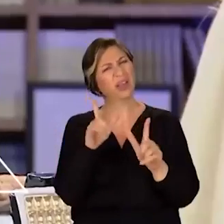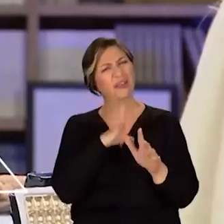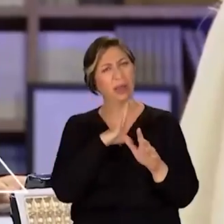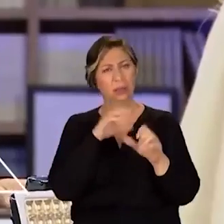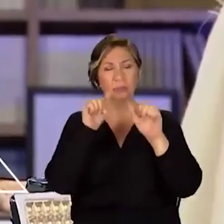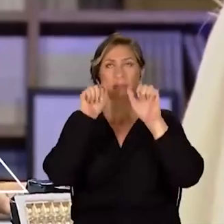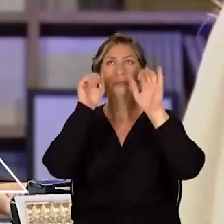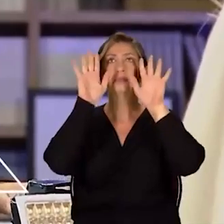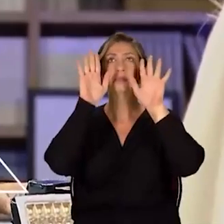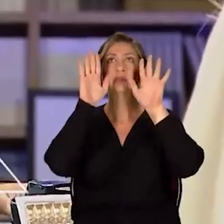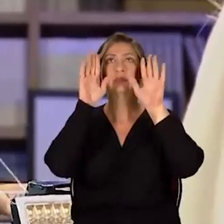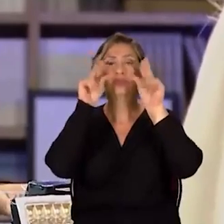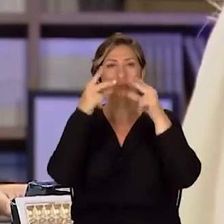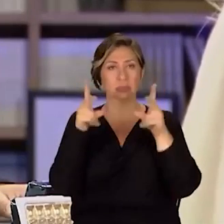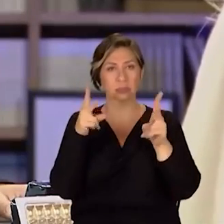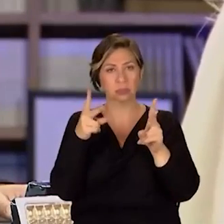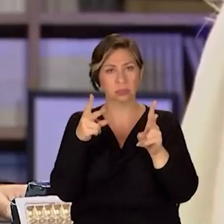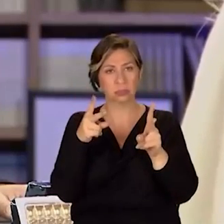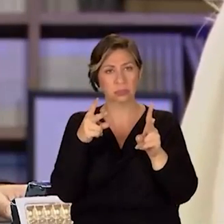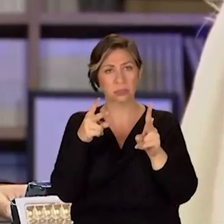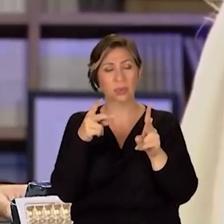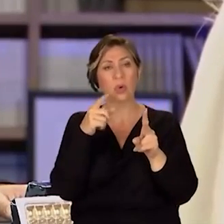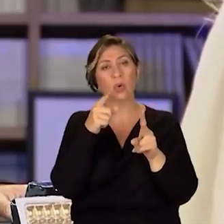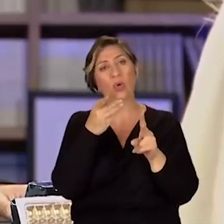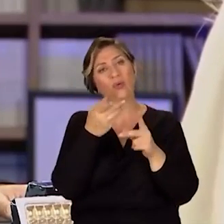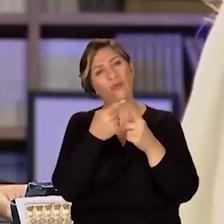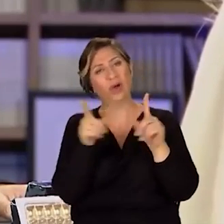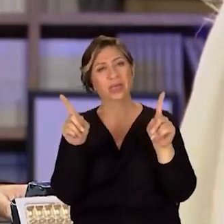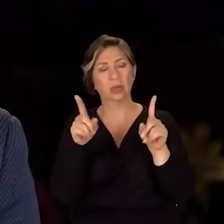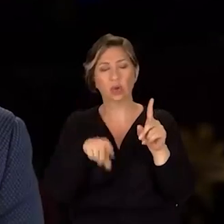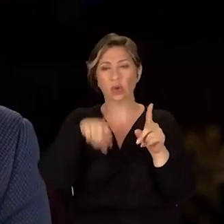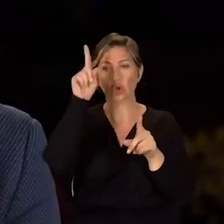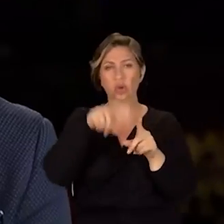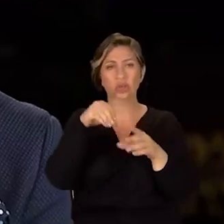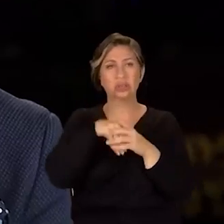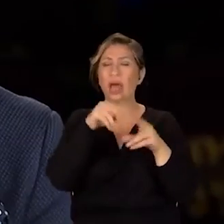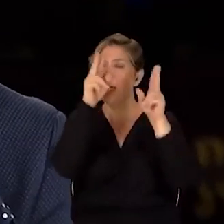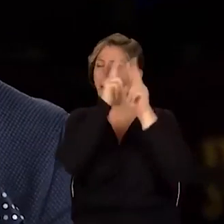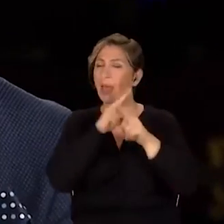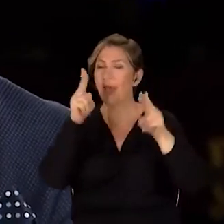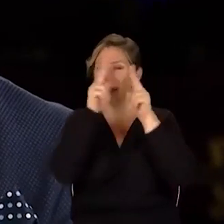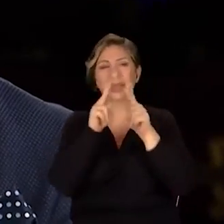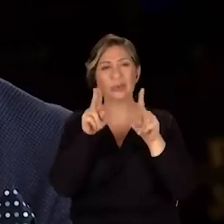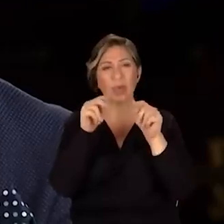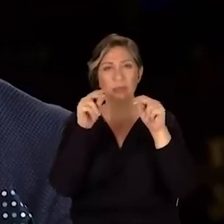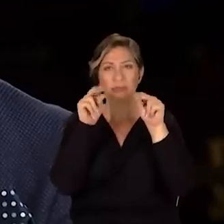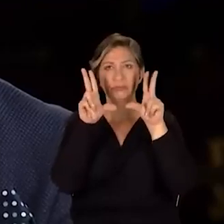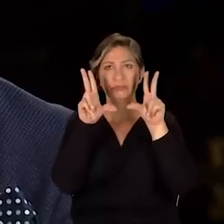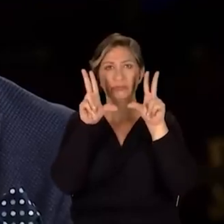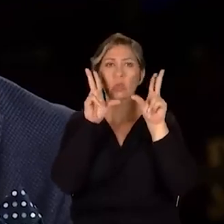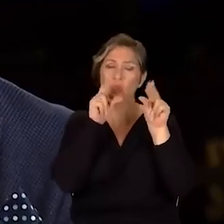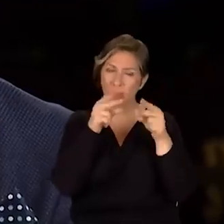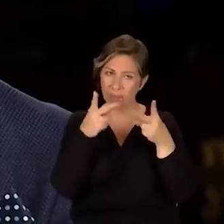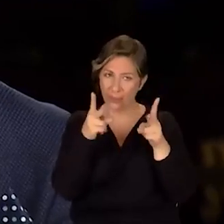açık gözlerle de uyuyabiliyoruz galiba. Daydream olur o biraz, değil mi? Yani gün içerisinde hayal kurma gibi olabilir. Açık gözlerle uyunabilir.